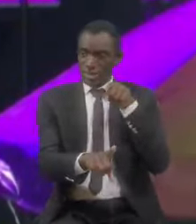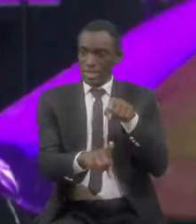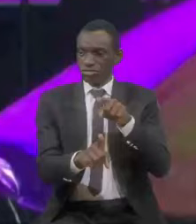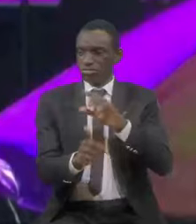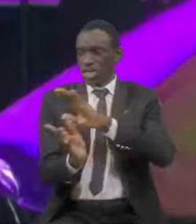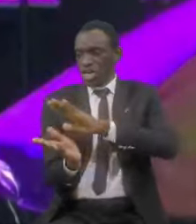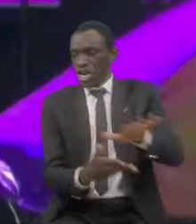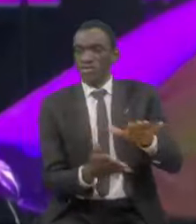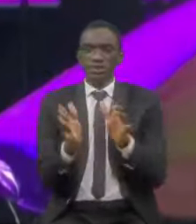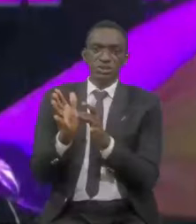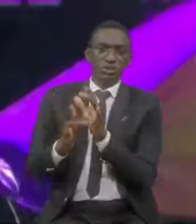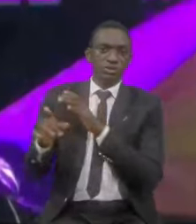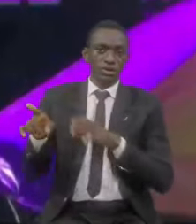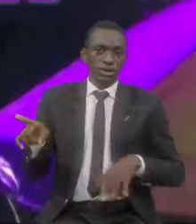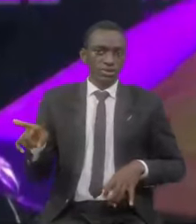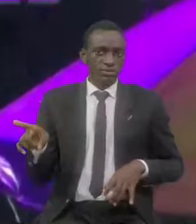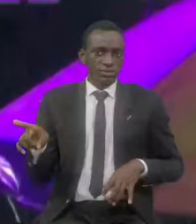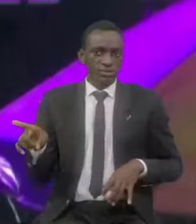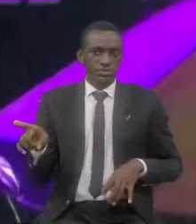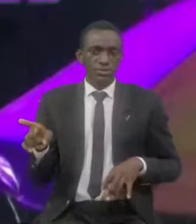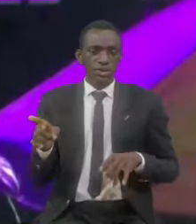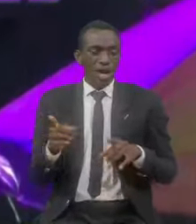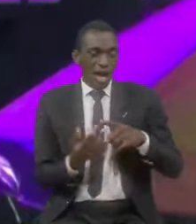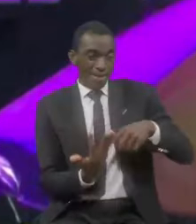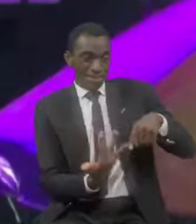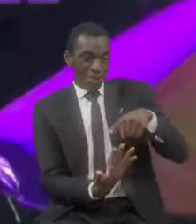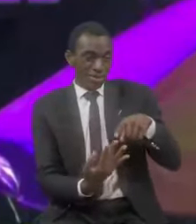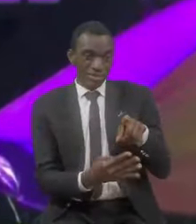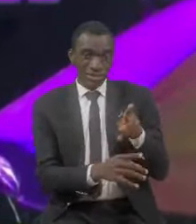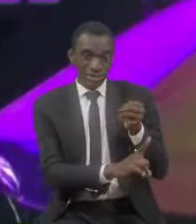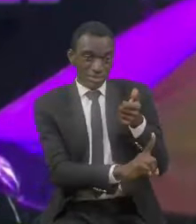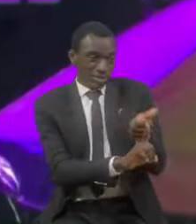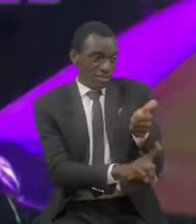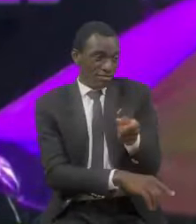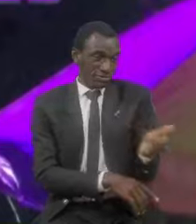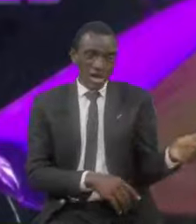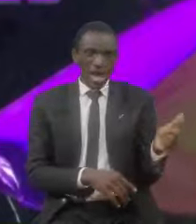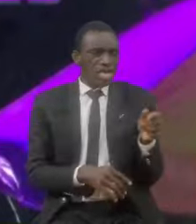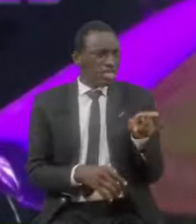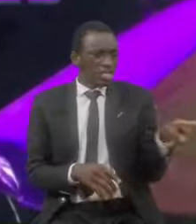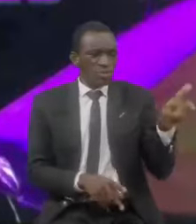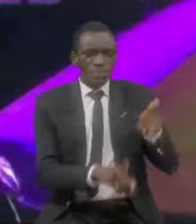Lorsqu'ils ont vu l'homme qui s'est retiré du Seigneur, entre eux-mêmes, ils étaient surpris.